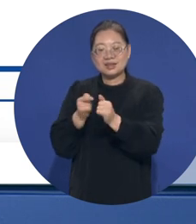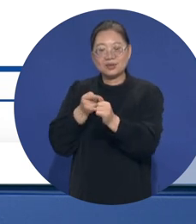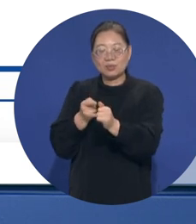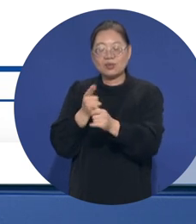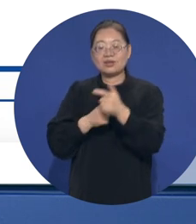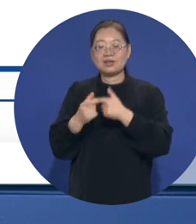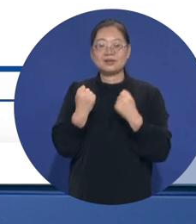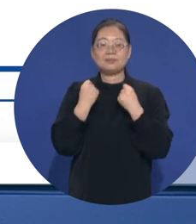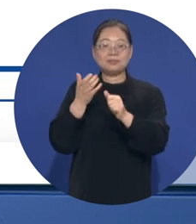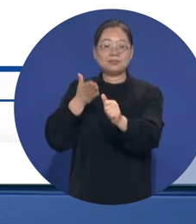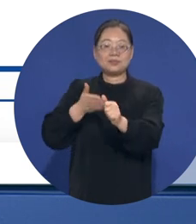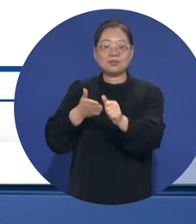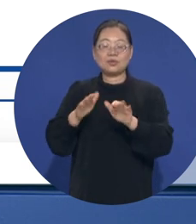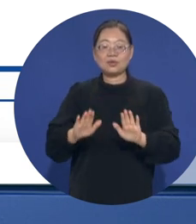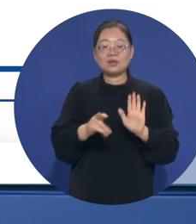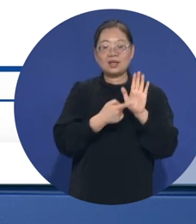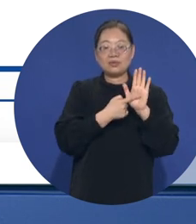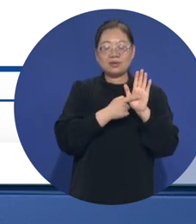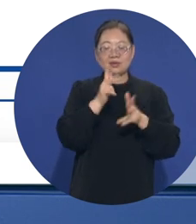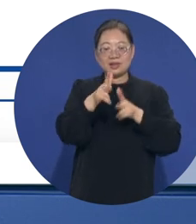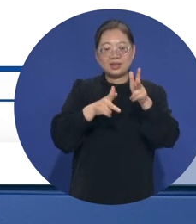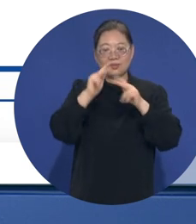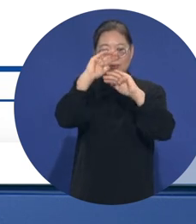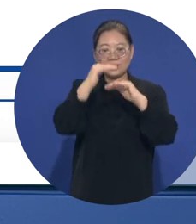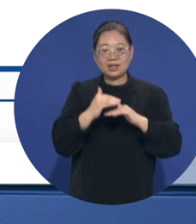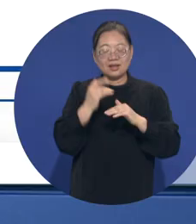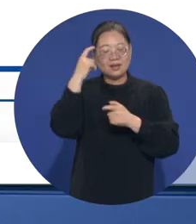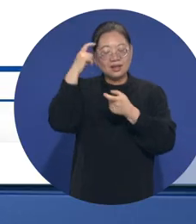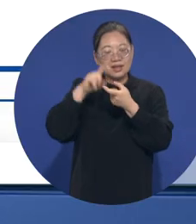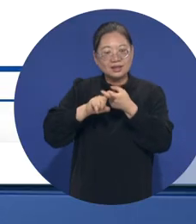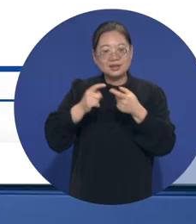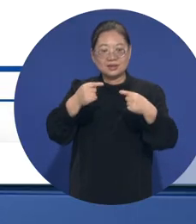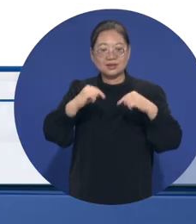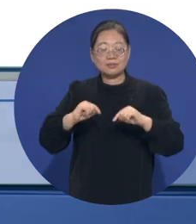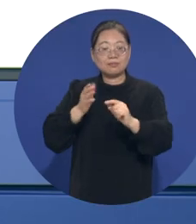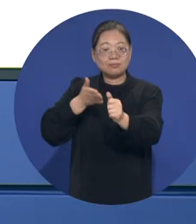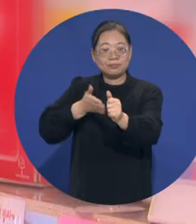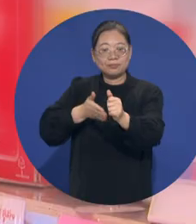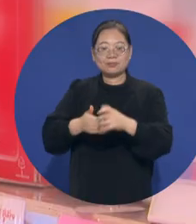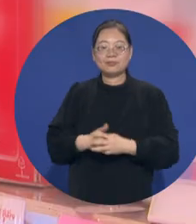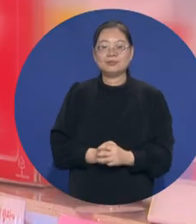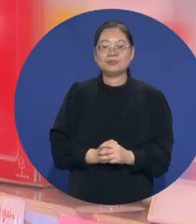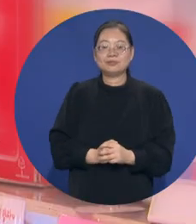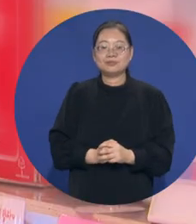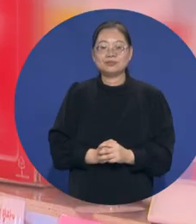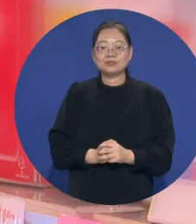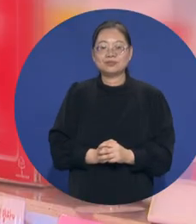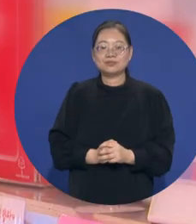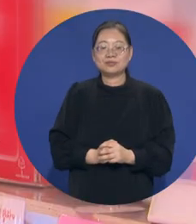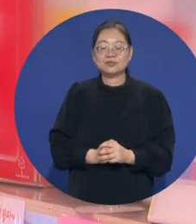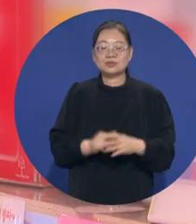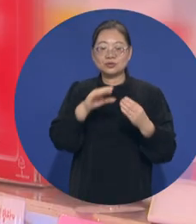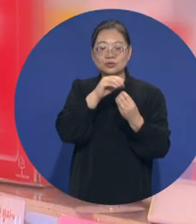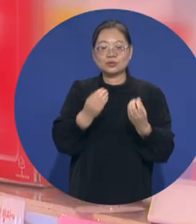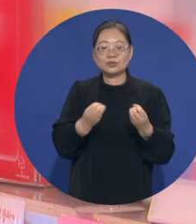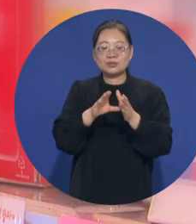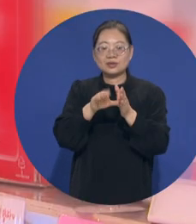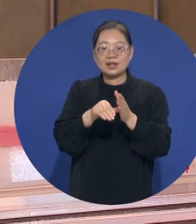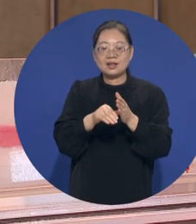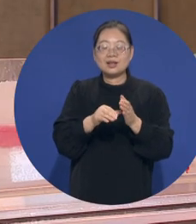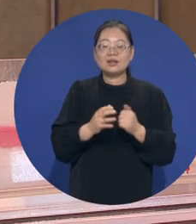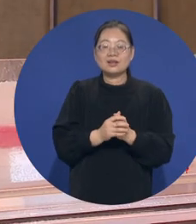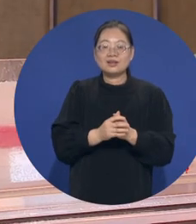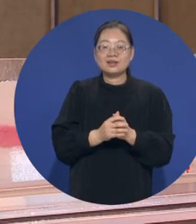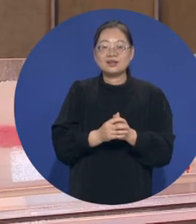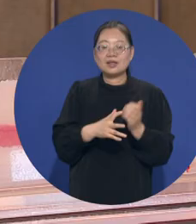힘을 내주시고 오늘 발표한 사업에 많은 관심과 참여를 부탁드립니다. 한편 도는 올 추석 때 경기 지역